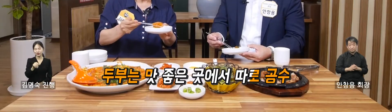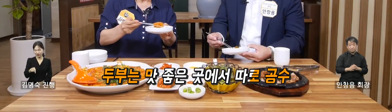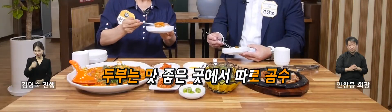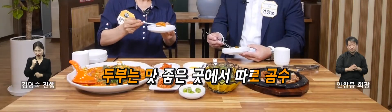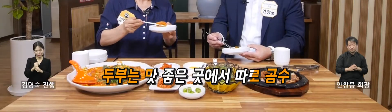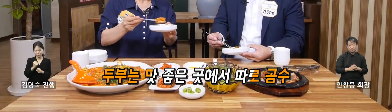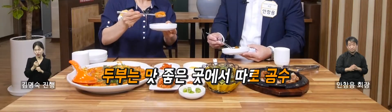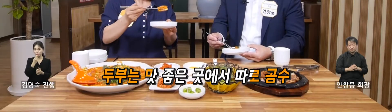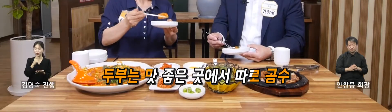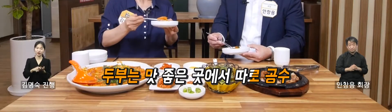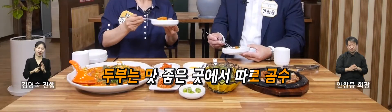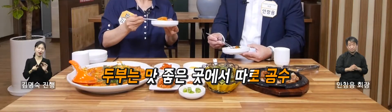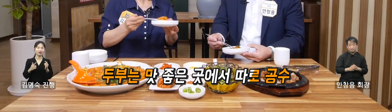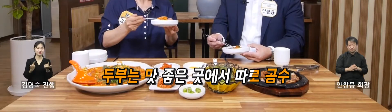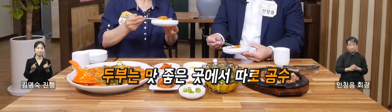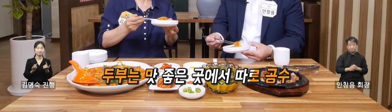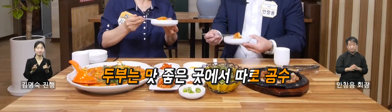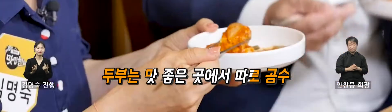이렇게